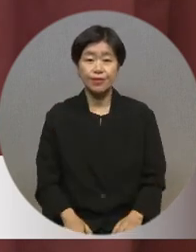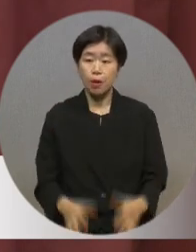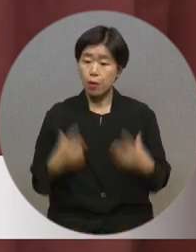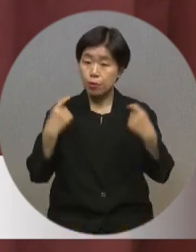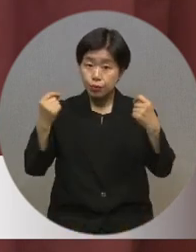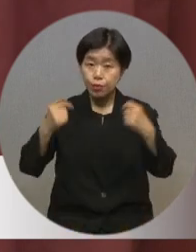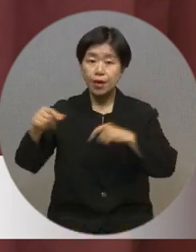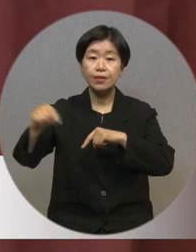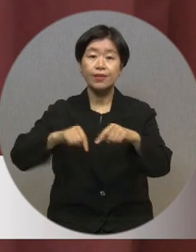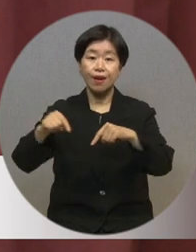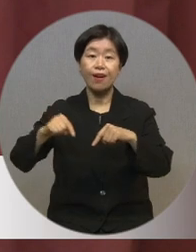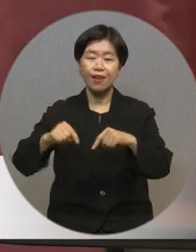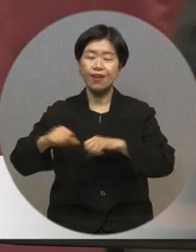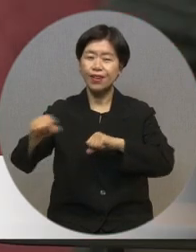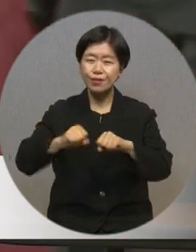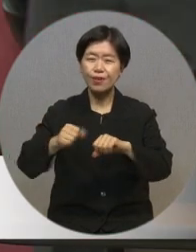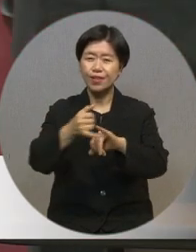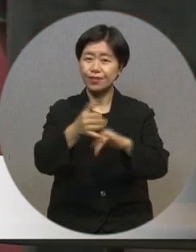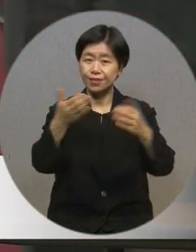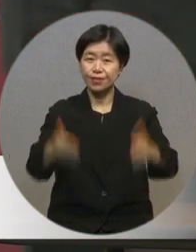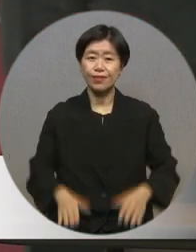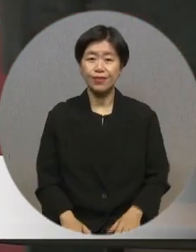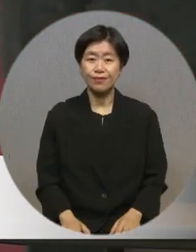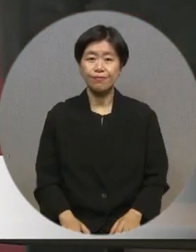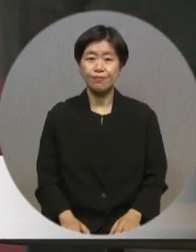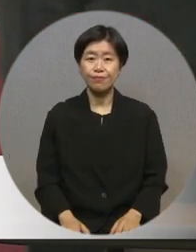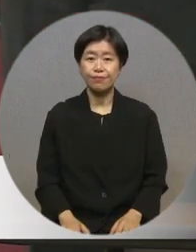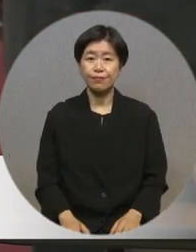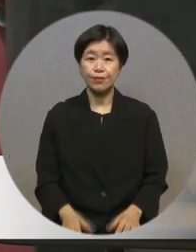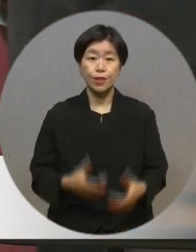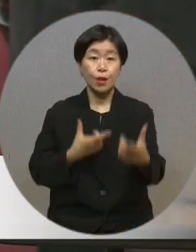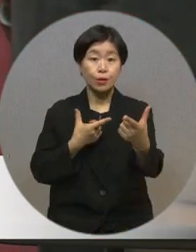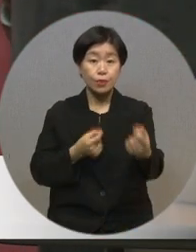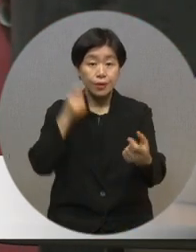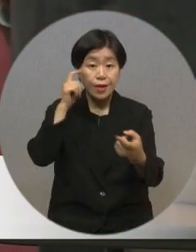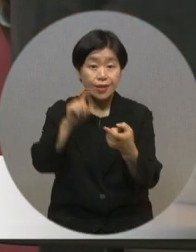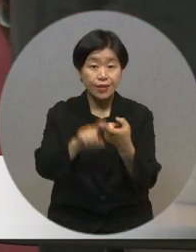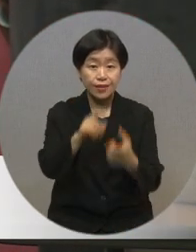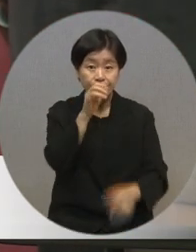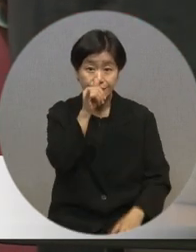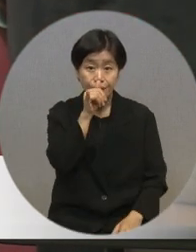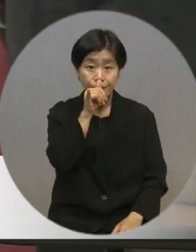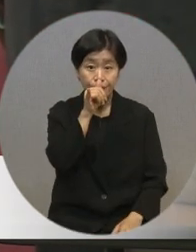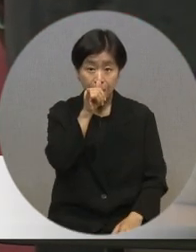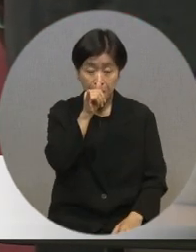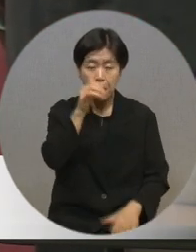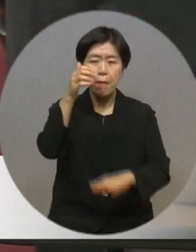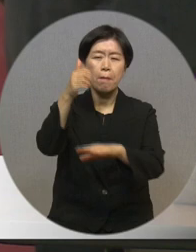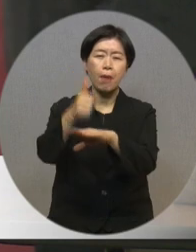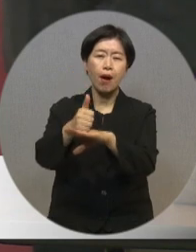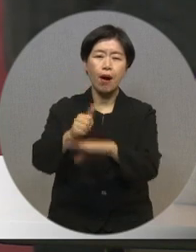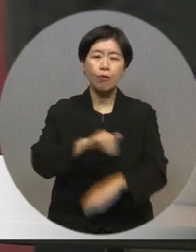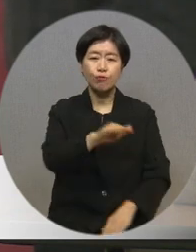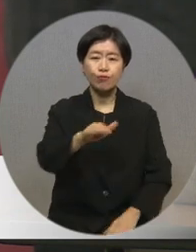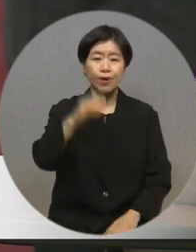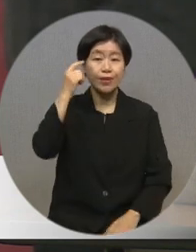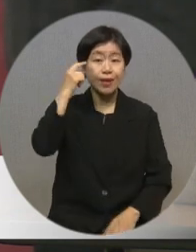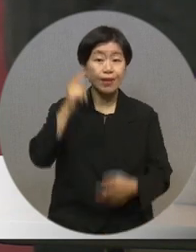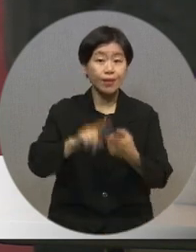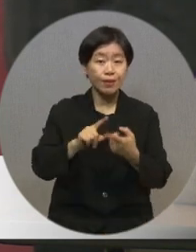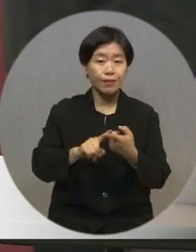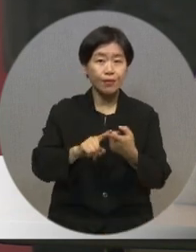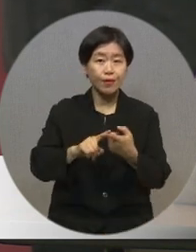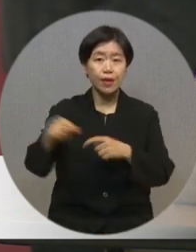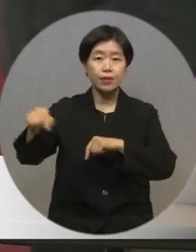길을 만들어 나가겠습니다. 감사합니다. 같이 관심을 해나가다 보면 결국은 우리가 갖고 있는 정책의